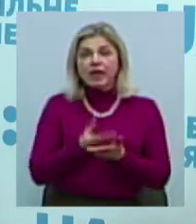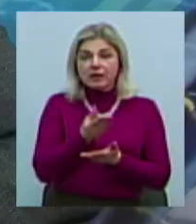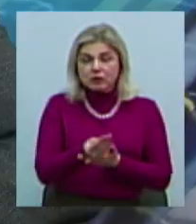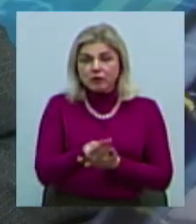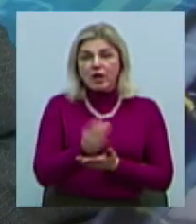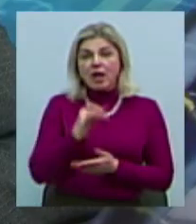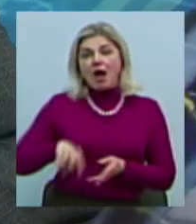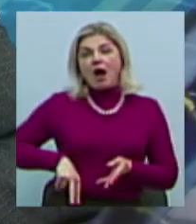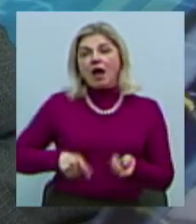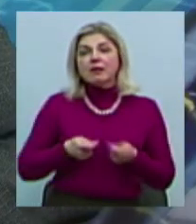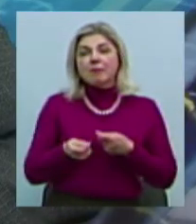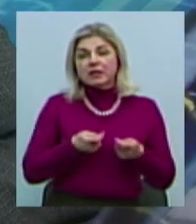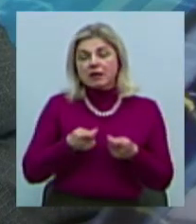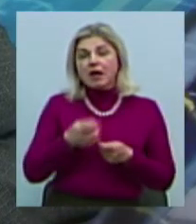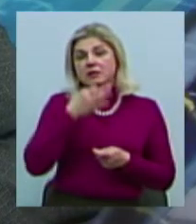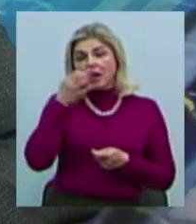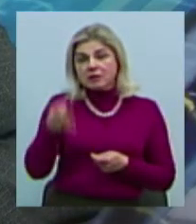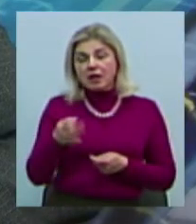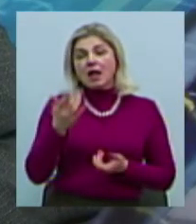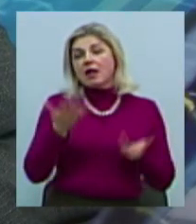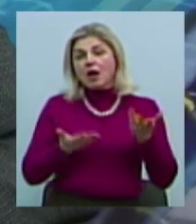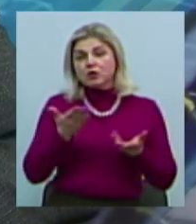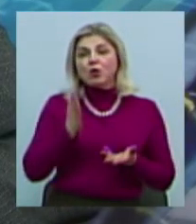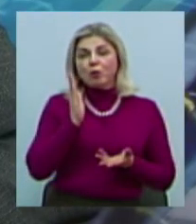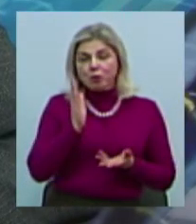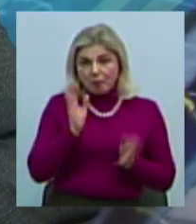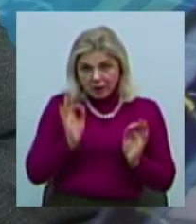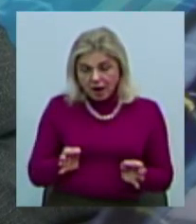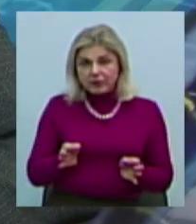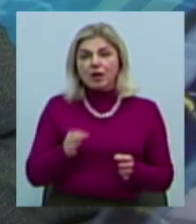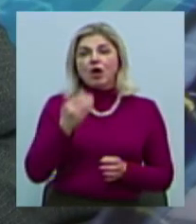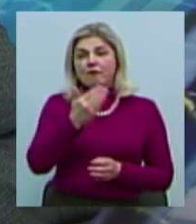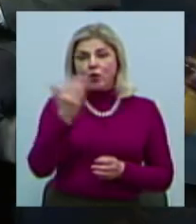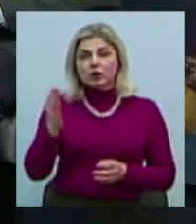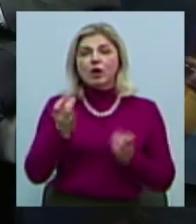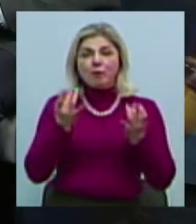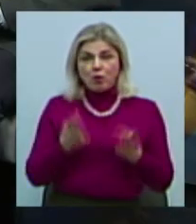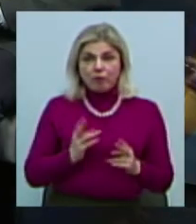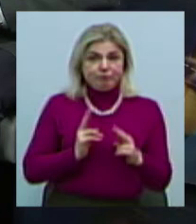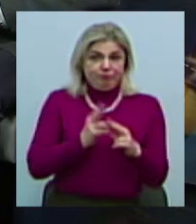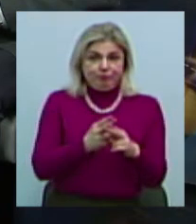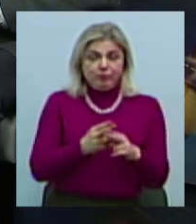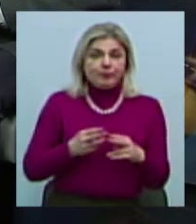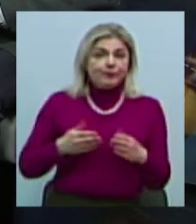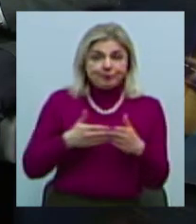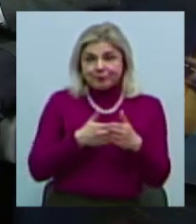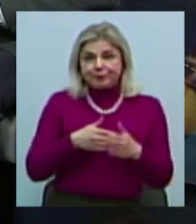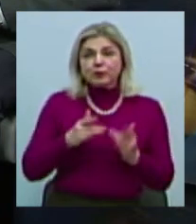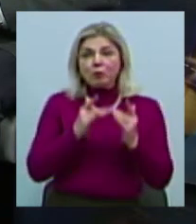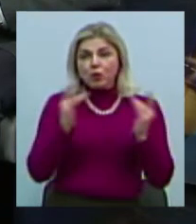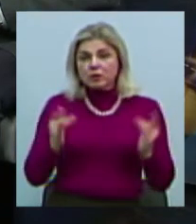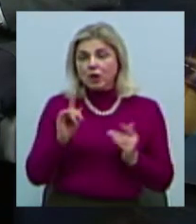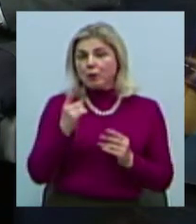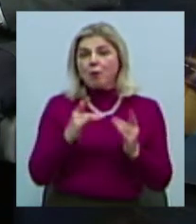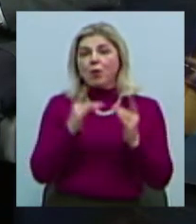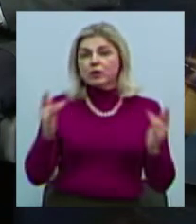обласної адміністрації на той момент сказав мені, що якщо це правда, то вони просто перекриють мости, тому що все, вони вже не можуть працювати. Це було